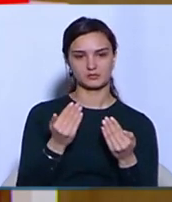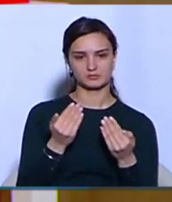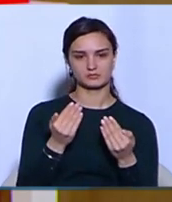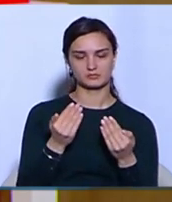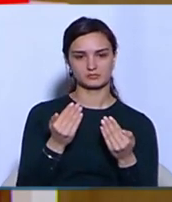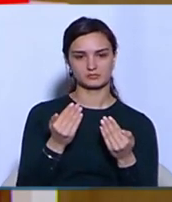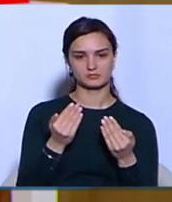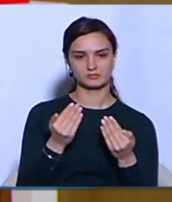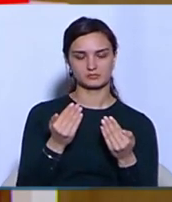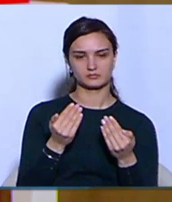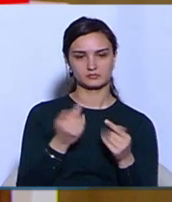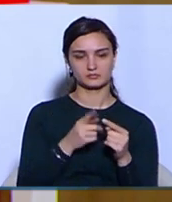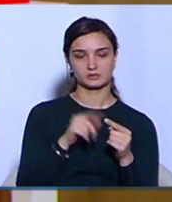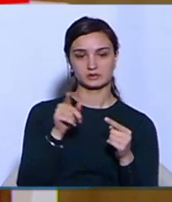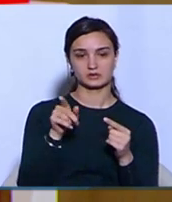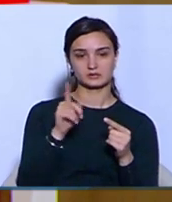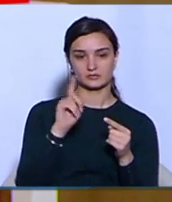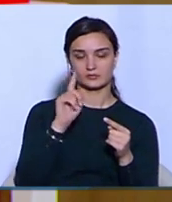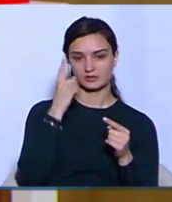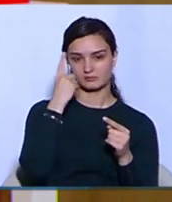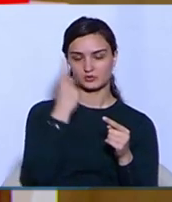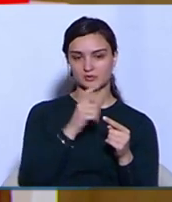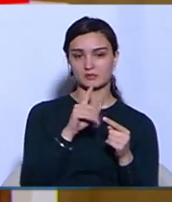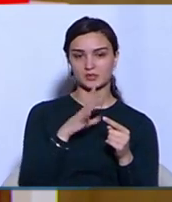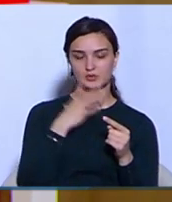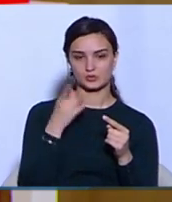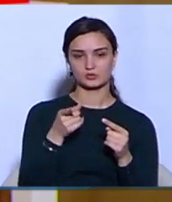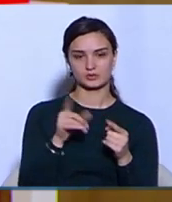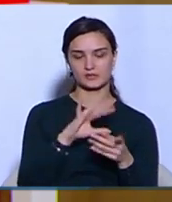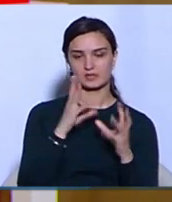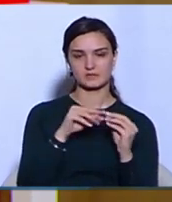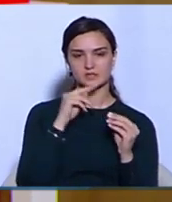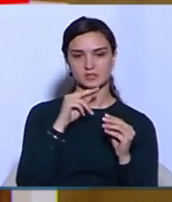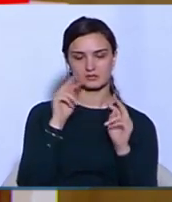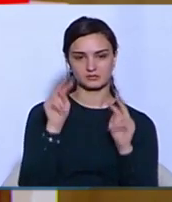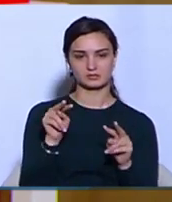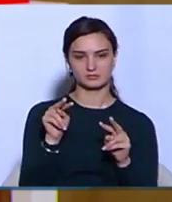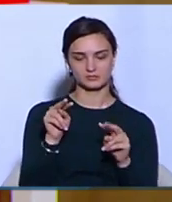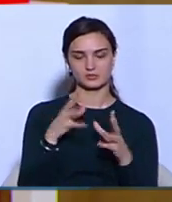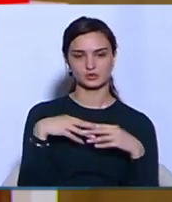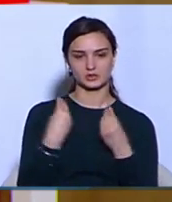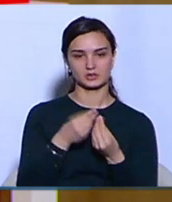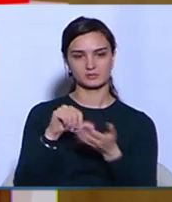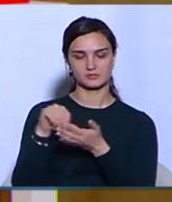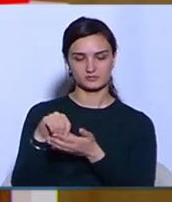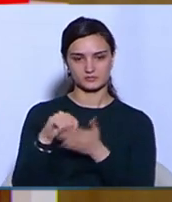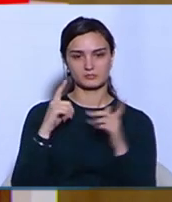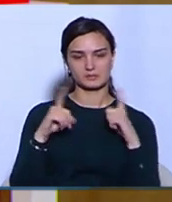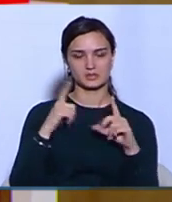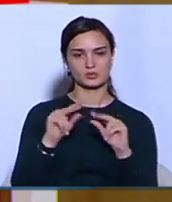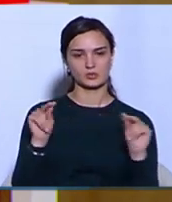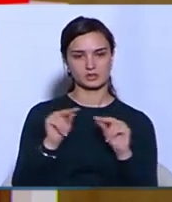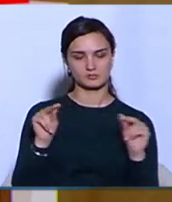ის მინიშნება, რაც ახლა თქვენ გქონდათ, მნიშვნელოვანია და საყურადღებოა ყველასათვის, ოჯახის წევრებისთვის,